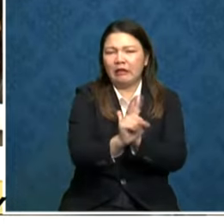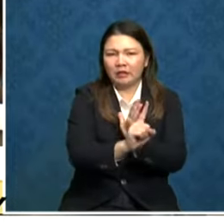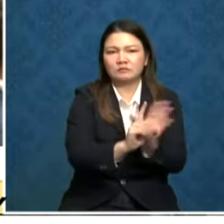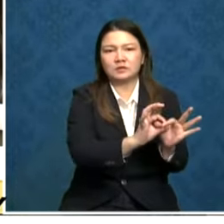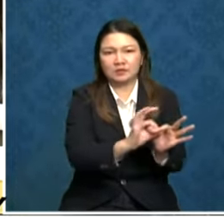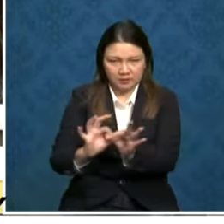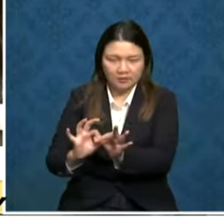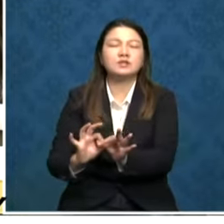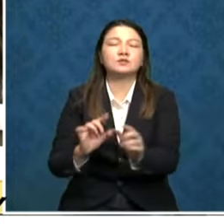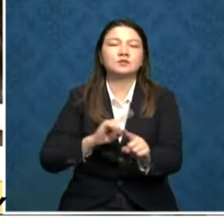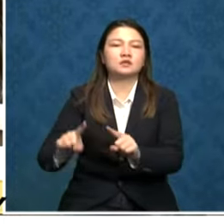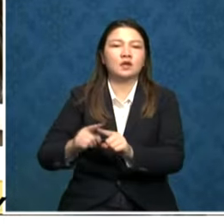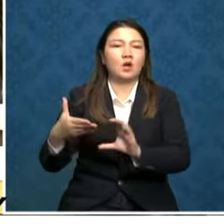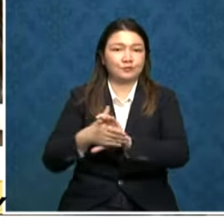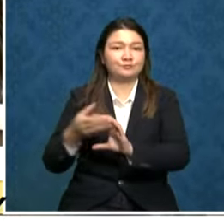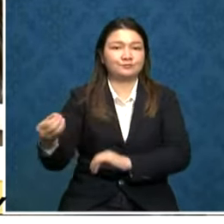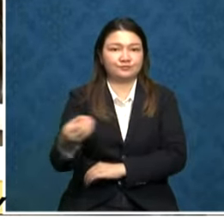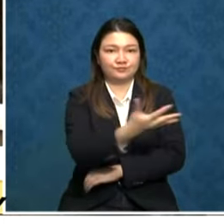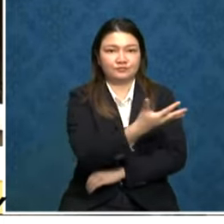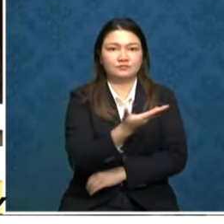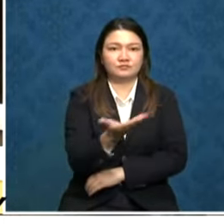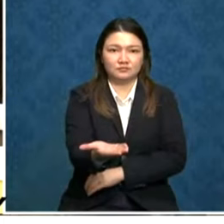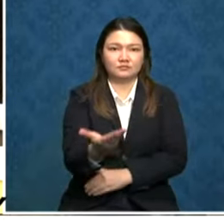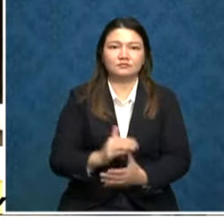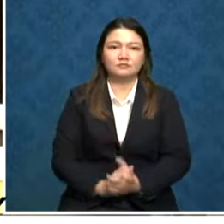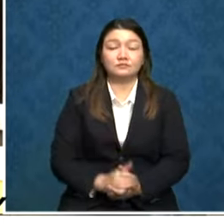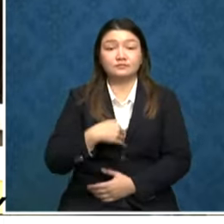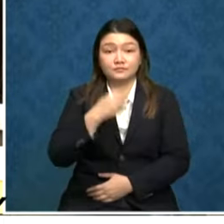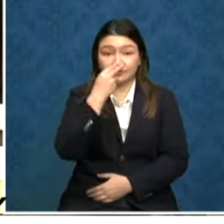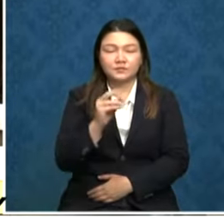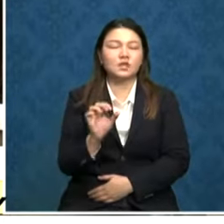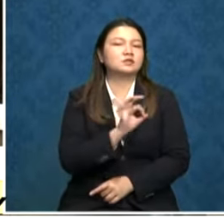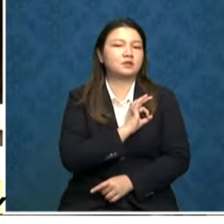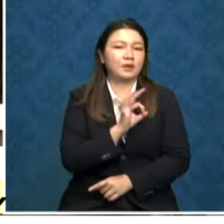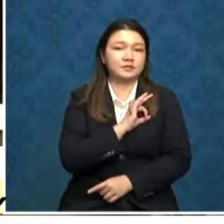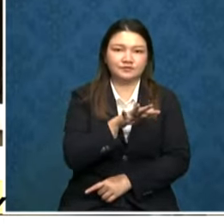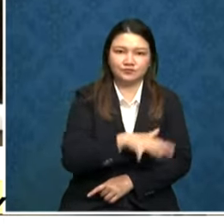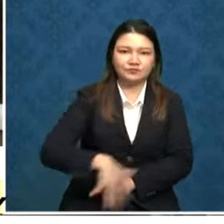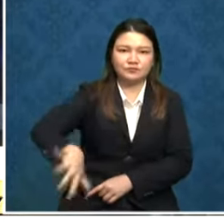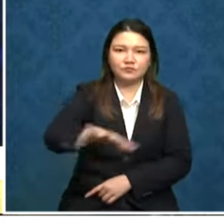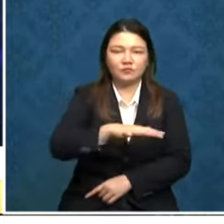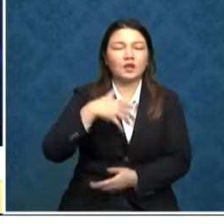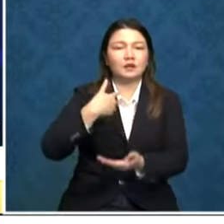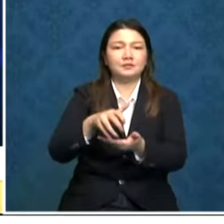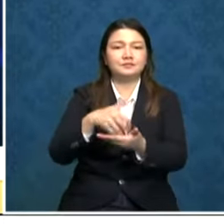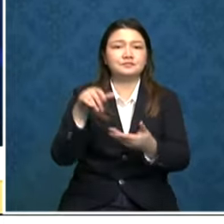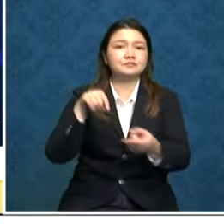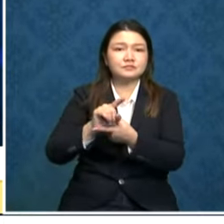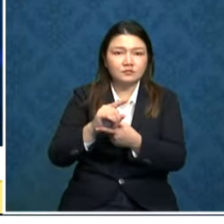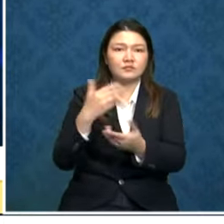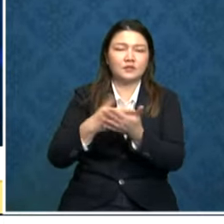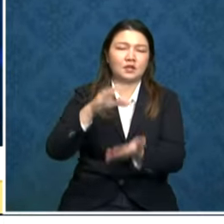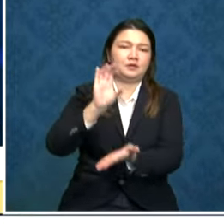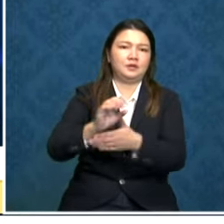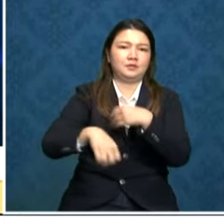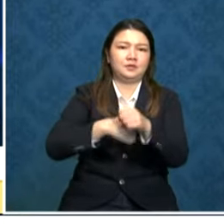โสดพร้อมแล้วสามารถนำสไลด์ขึ้นได้เลยนะครับท่านประธานครับผมเชื่อว่าเพื่อนสมาชิกหลายท่านนะครับเราได้อภิปรายกันไปแล้วว่าการจัดทำงบประมาณราย